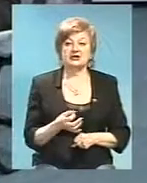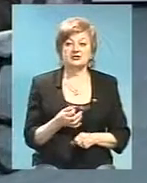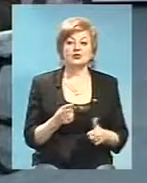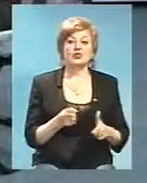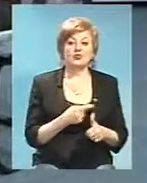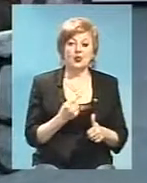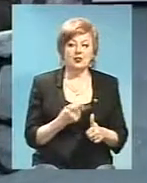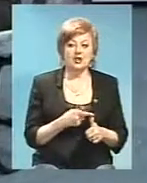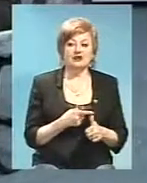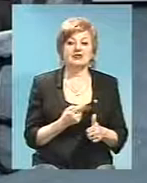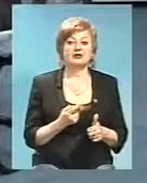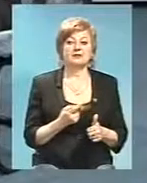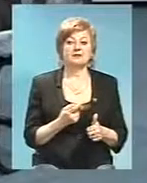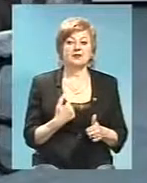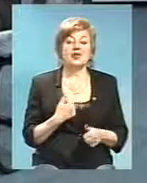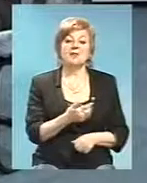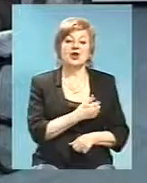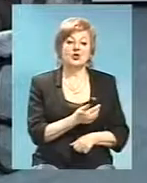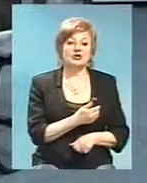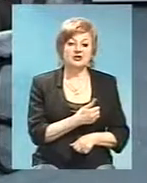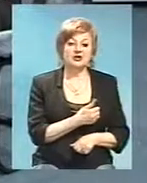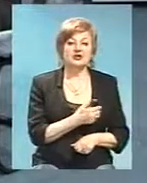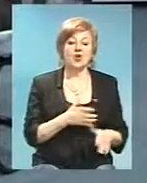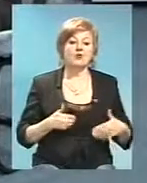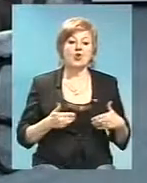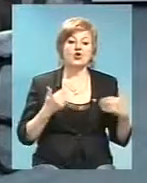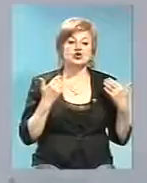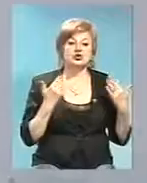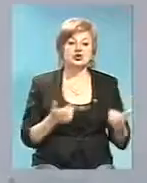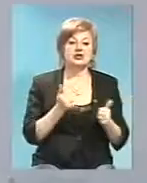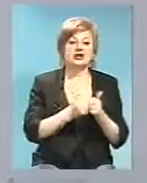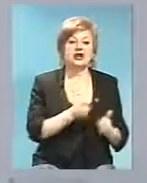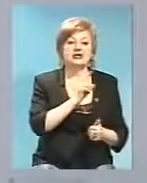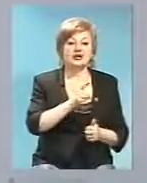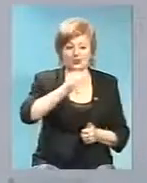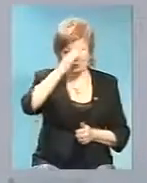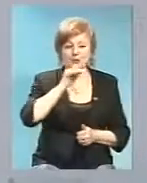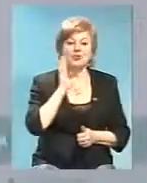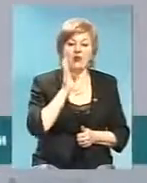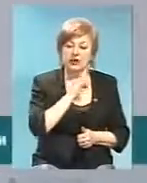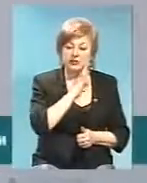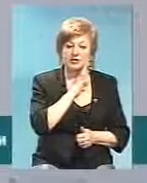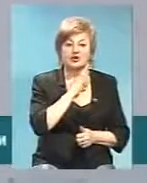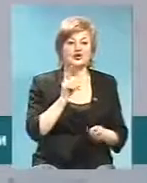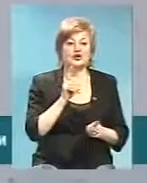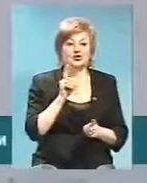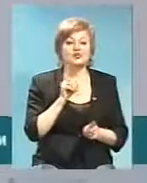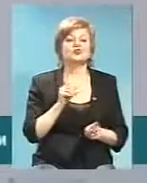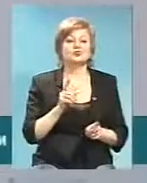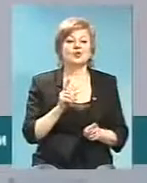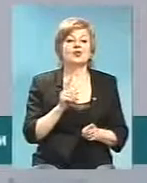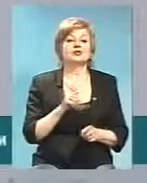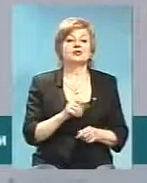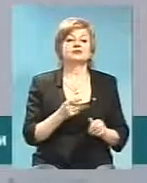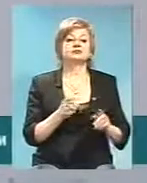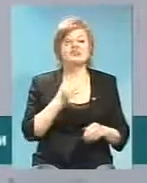перше, звичайно, я б хотіла побажати кожному батьку, кожній мамі чи особам, які їх